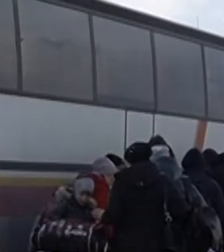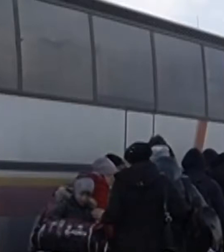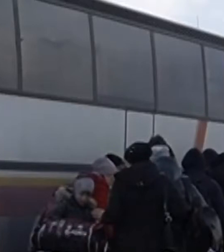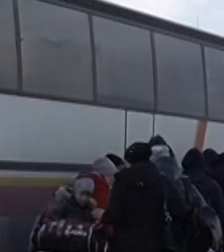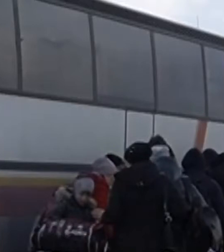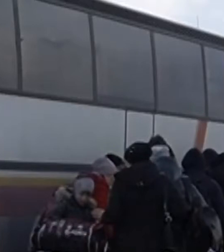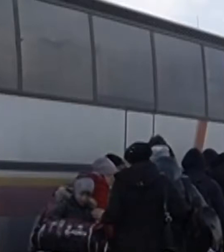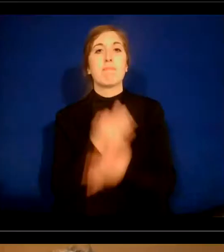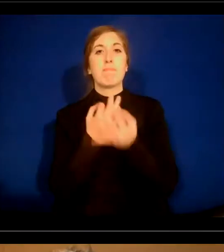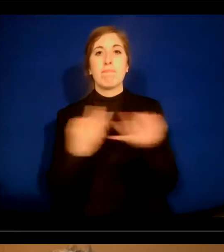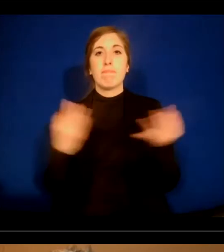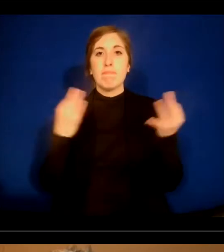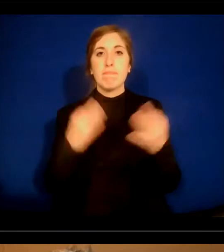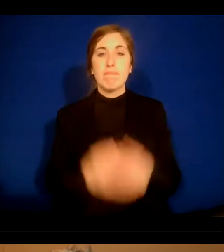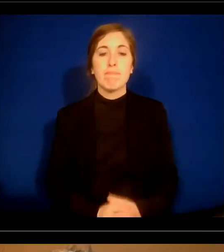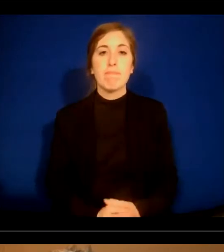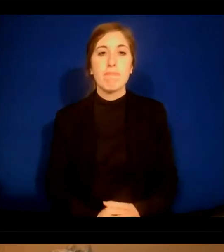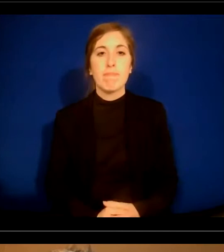Ecco.